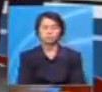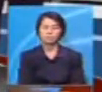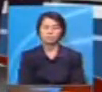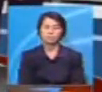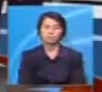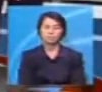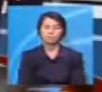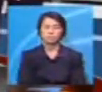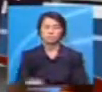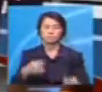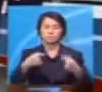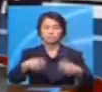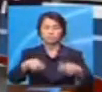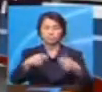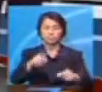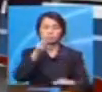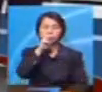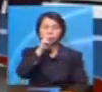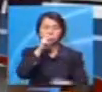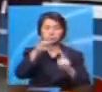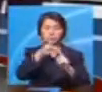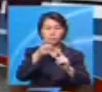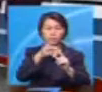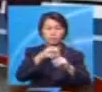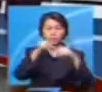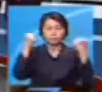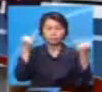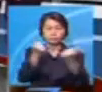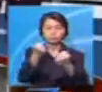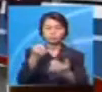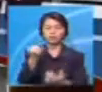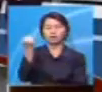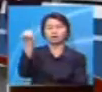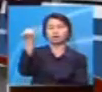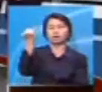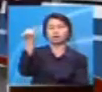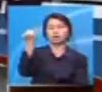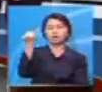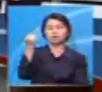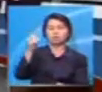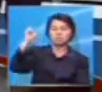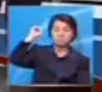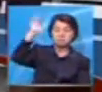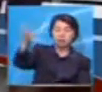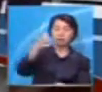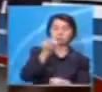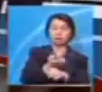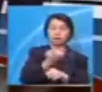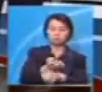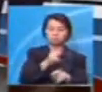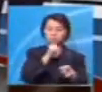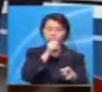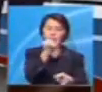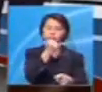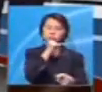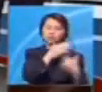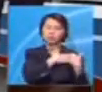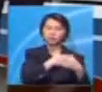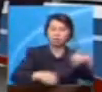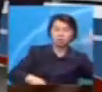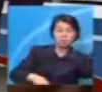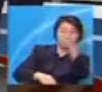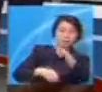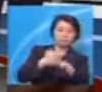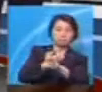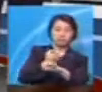Dalam pada itu perlawanan antara Kedah menentang Pulau Pinang di stadium Darul aman itu dicemari dengan insiden baling batu mereka yang tidak bertanggungjawab membaling